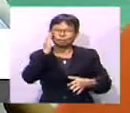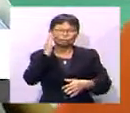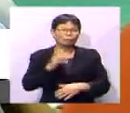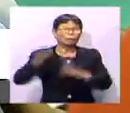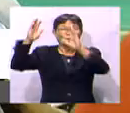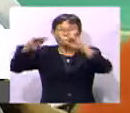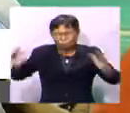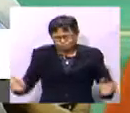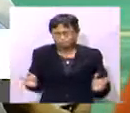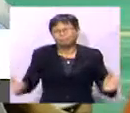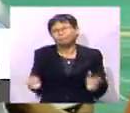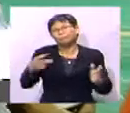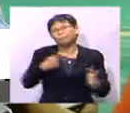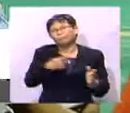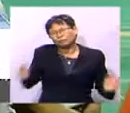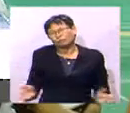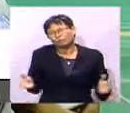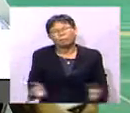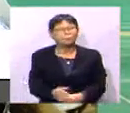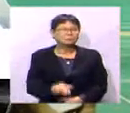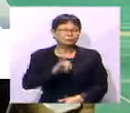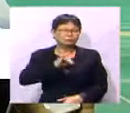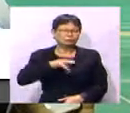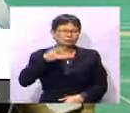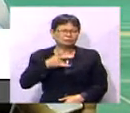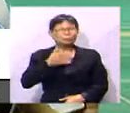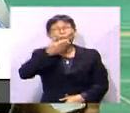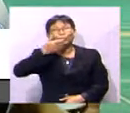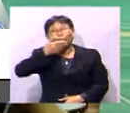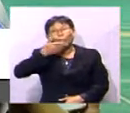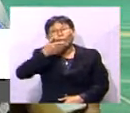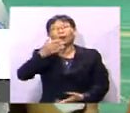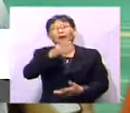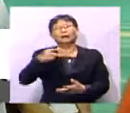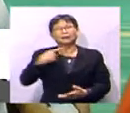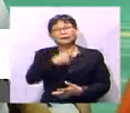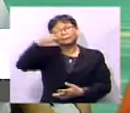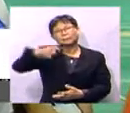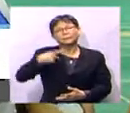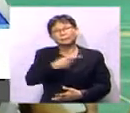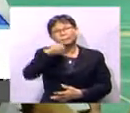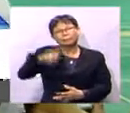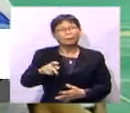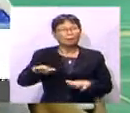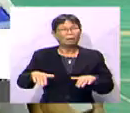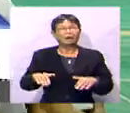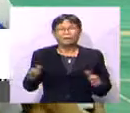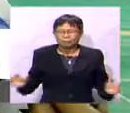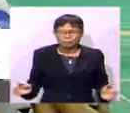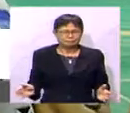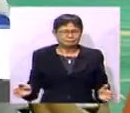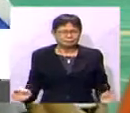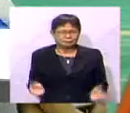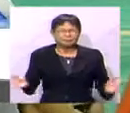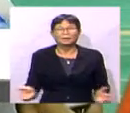kita encourage and each other. And saya rasa youngster itu and kita kena how to go to encourage